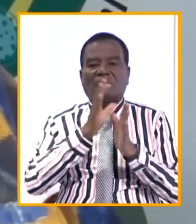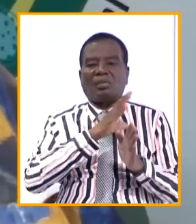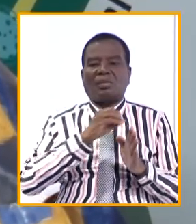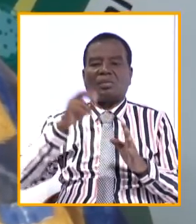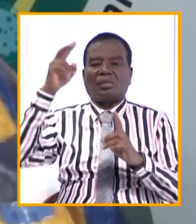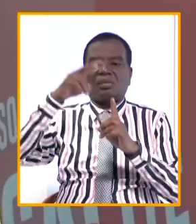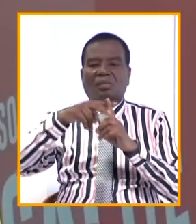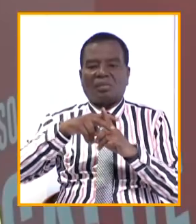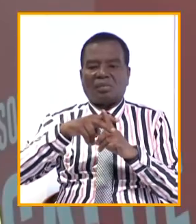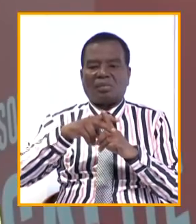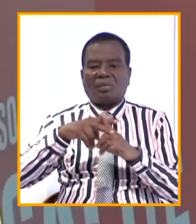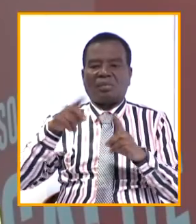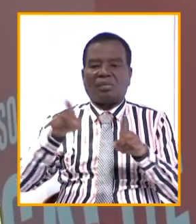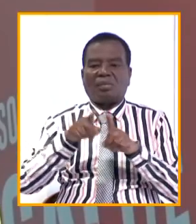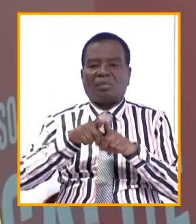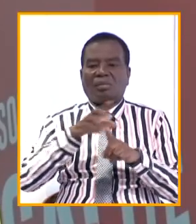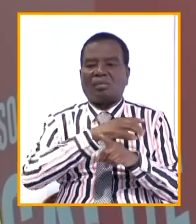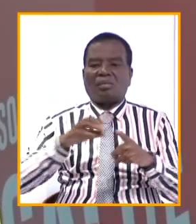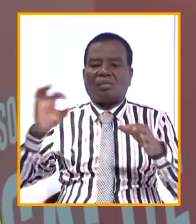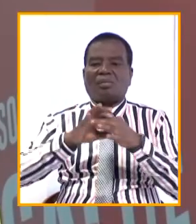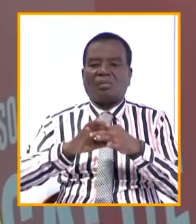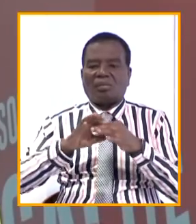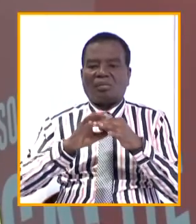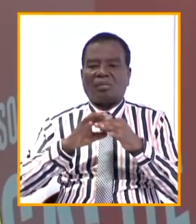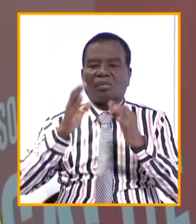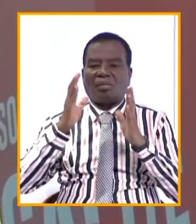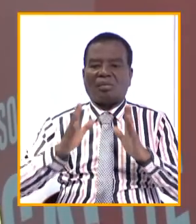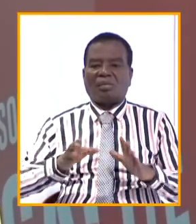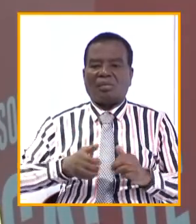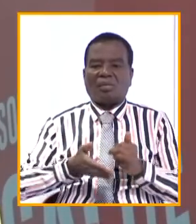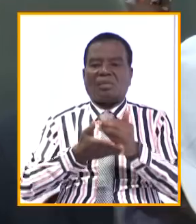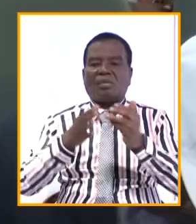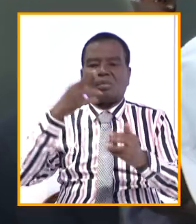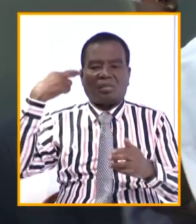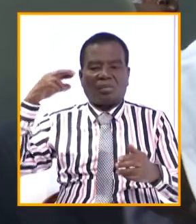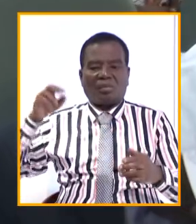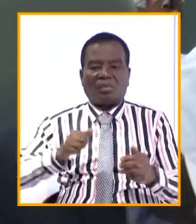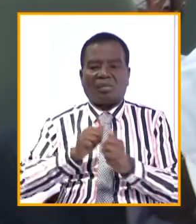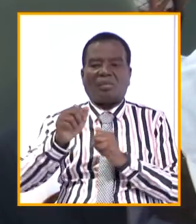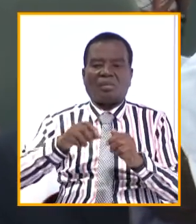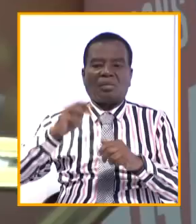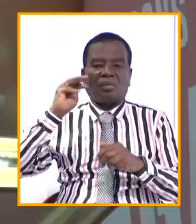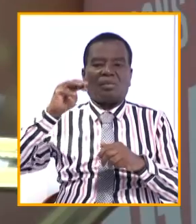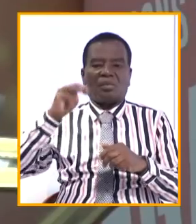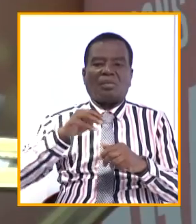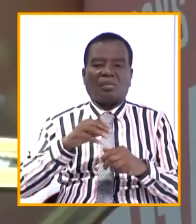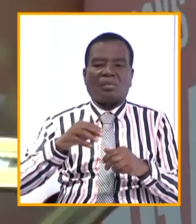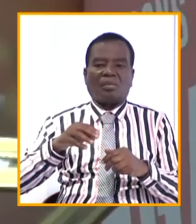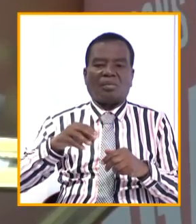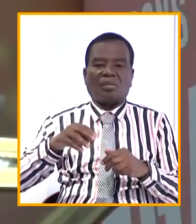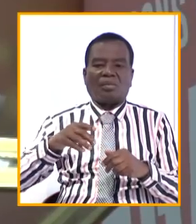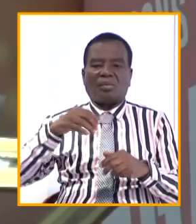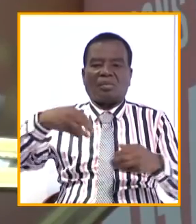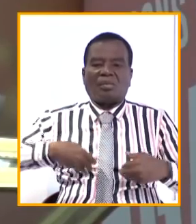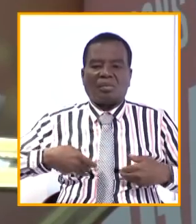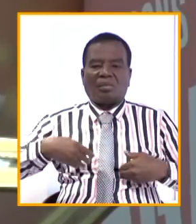sont au rendez-vous. De même que les partenaires qui accompagnent la radio pour passer leur message de sensibilisation. Les